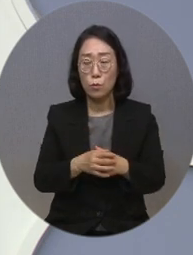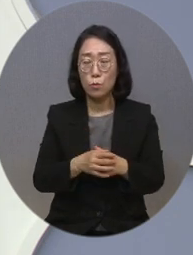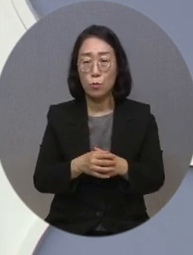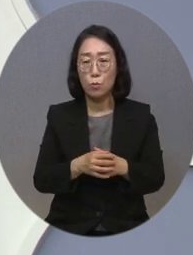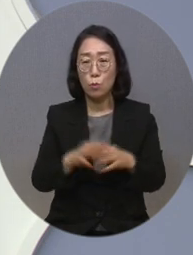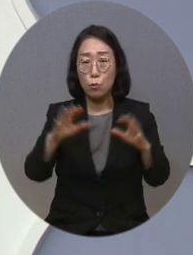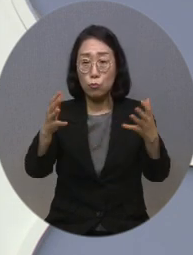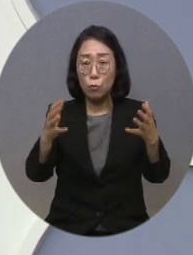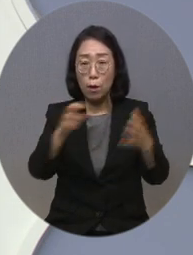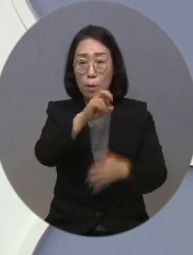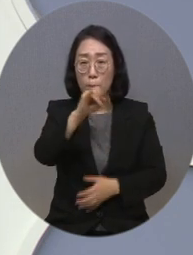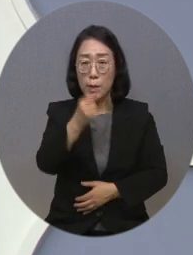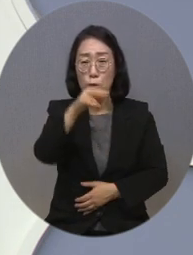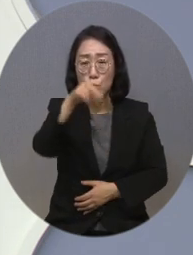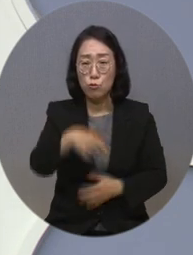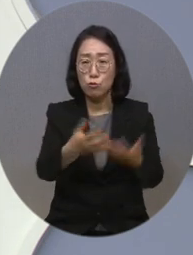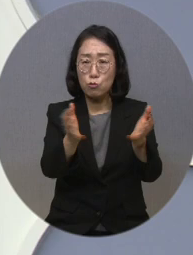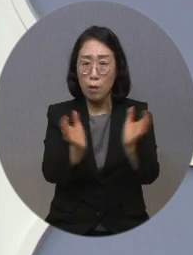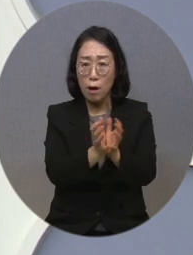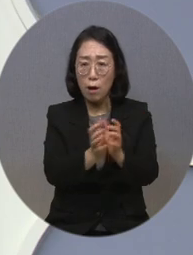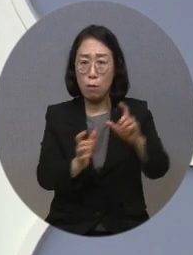형태를 갖고 있기 때문에 이